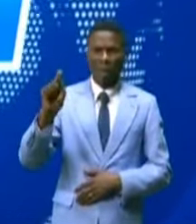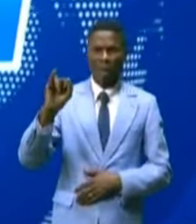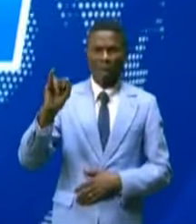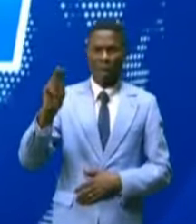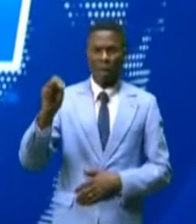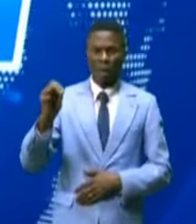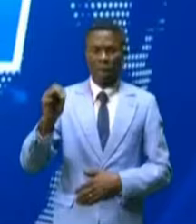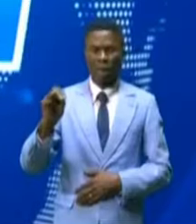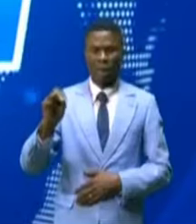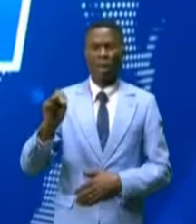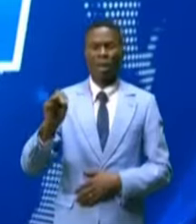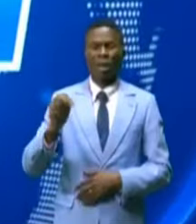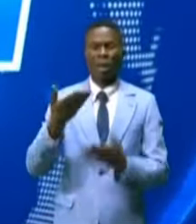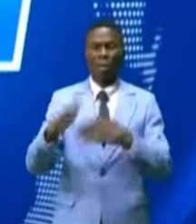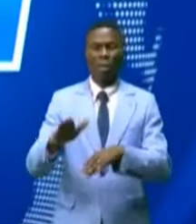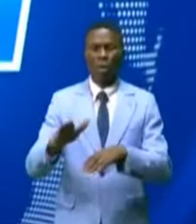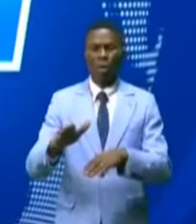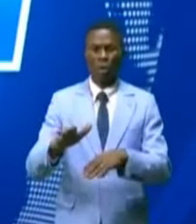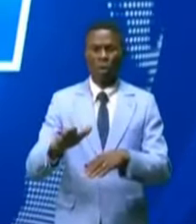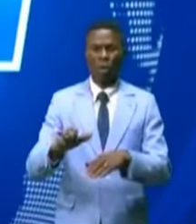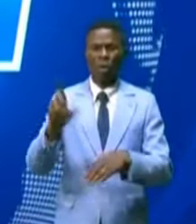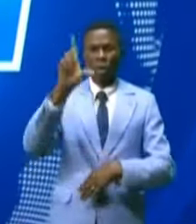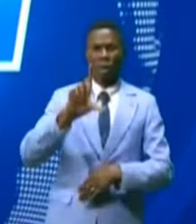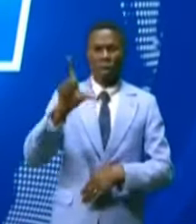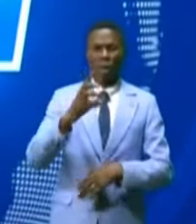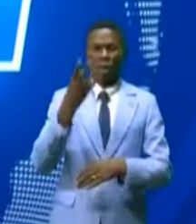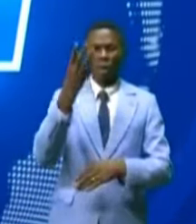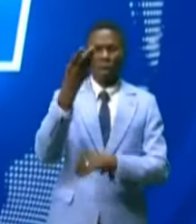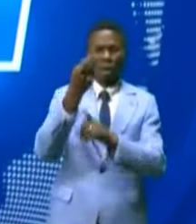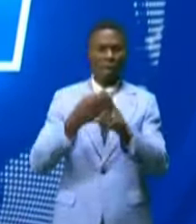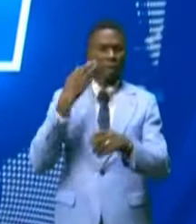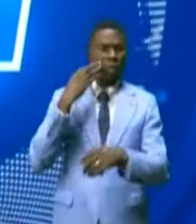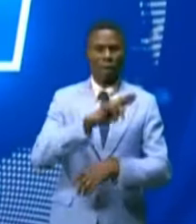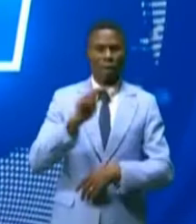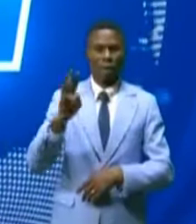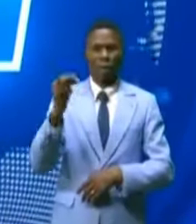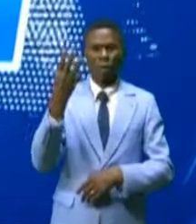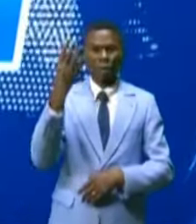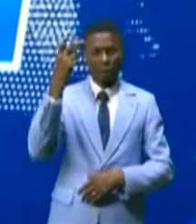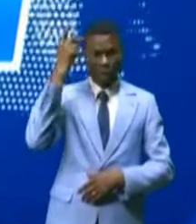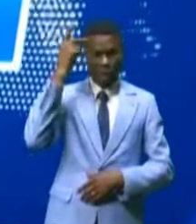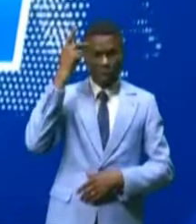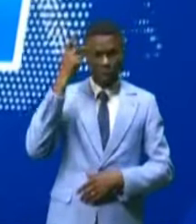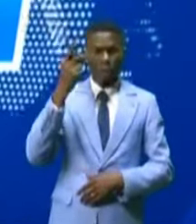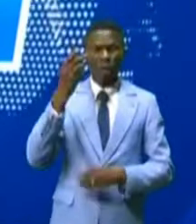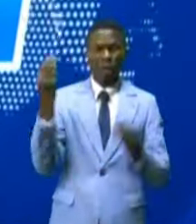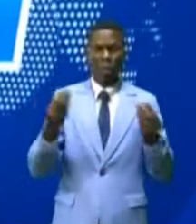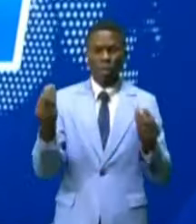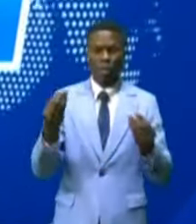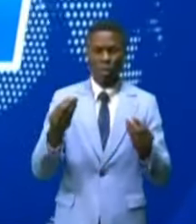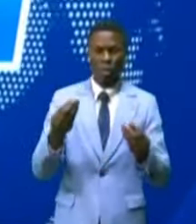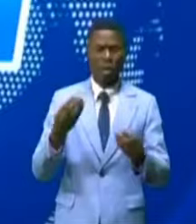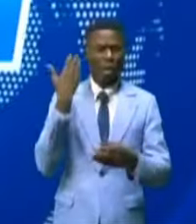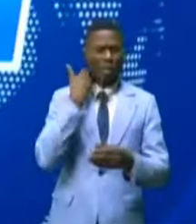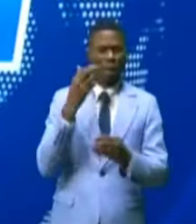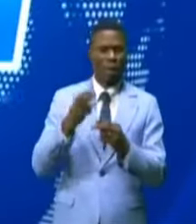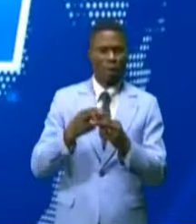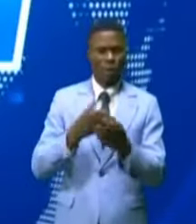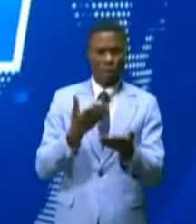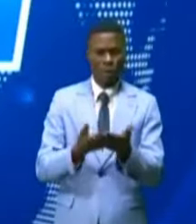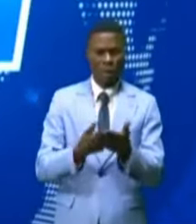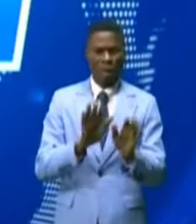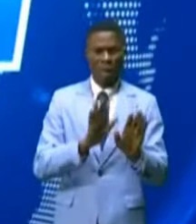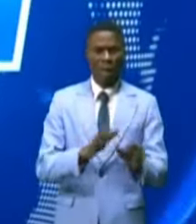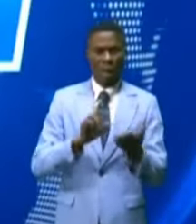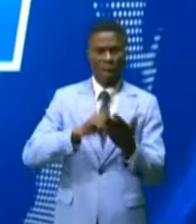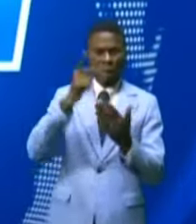les intimes, décès survenu le lundi 4 février 2024 à Kinshasa d'une courte maladie. En entendant